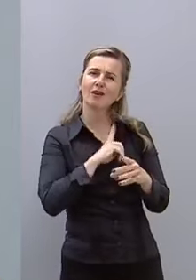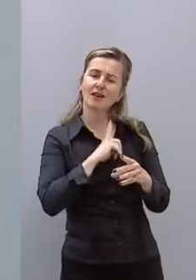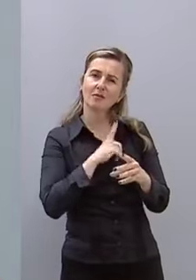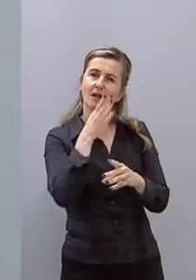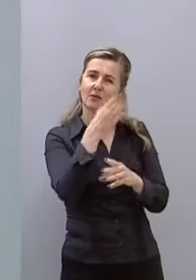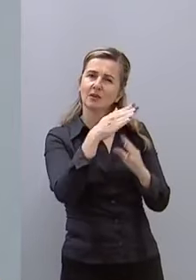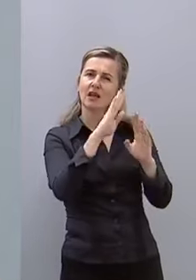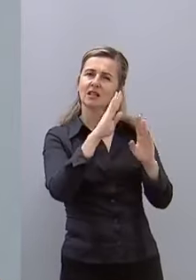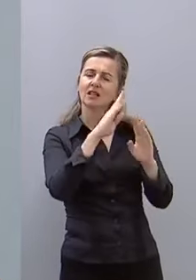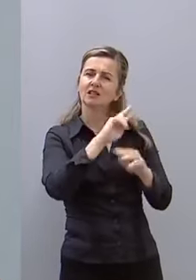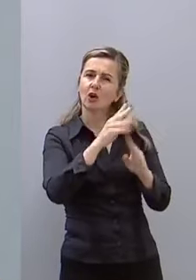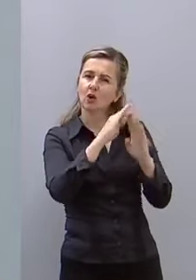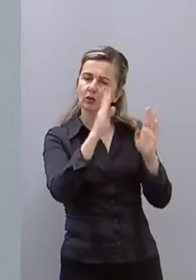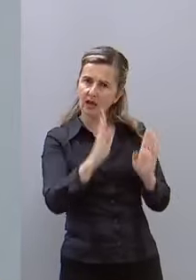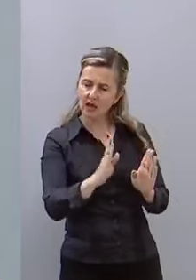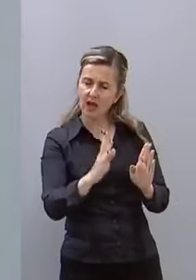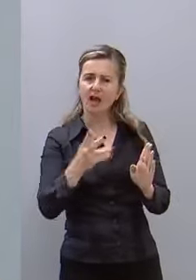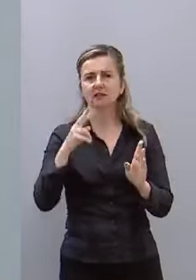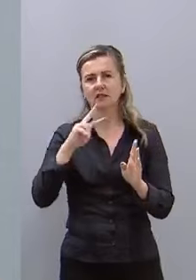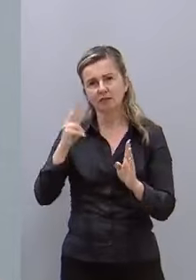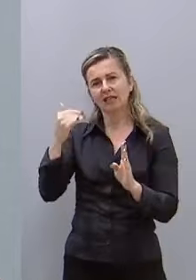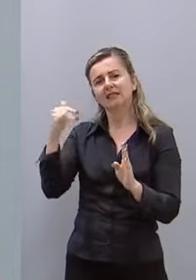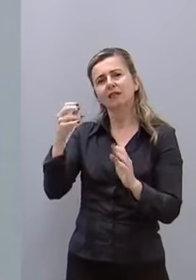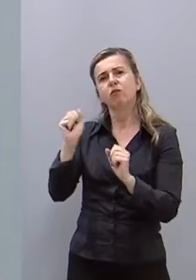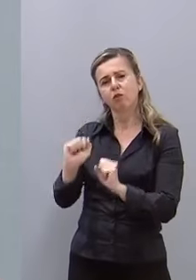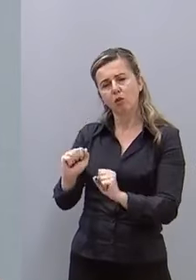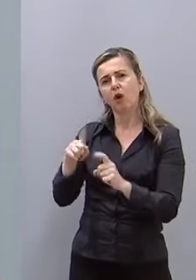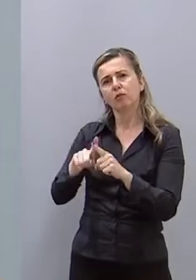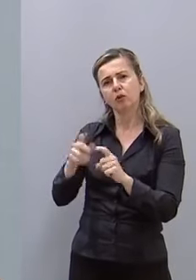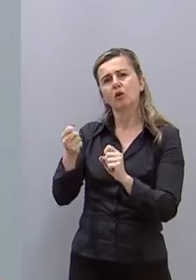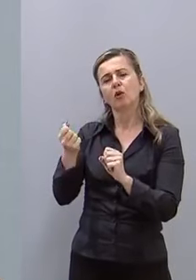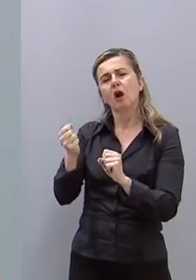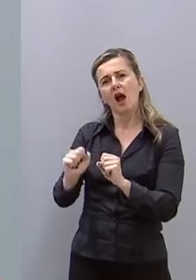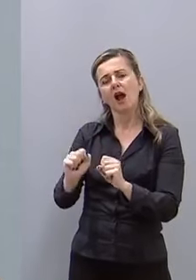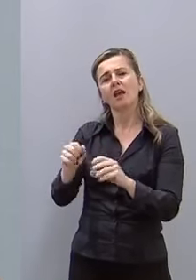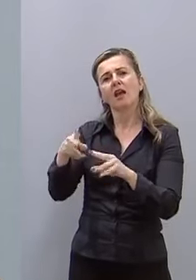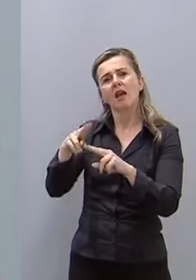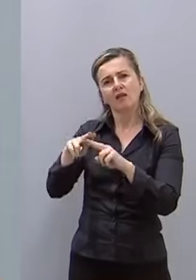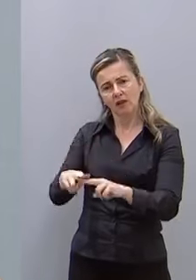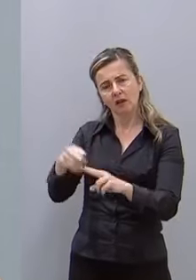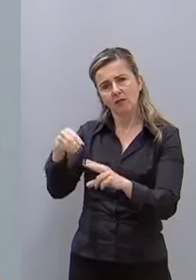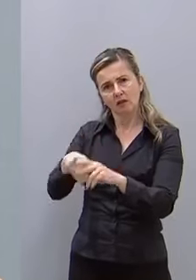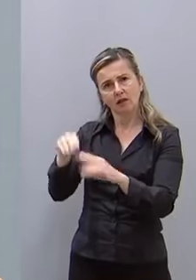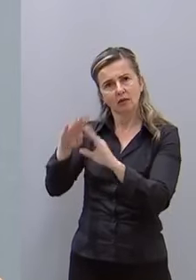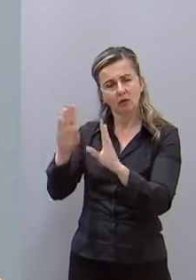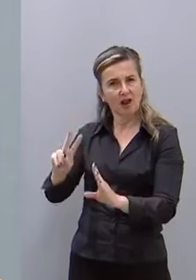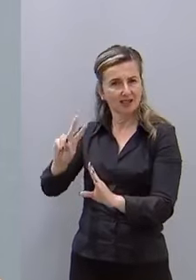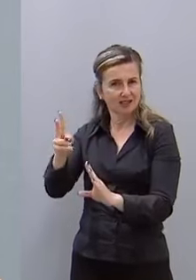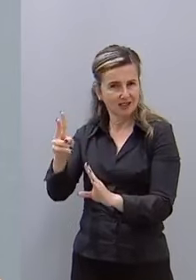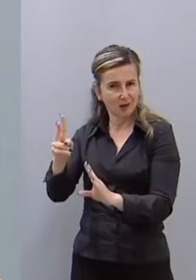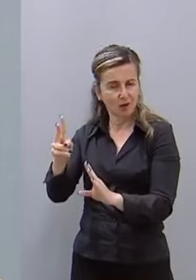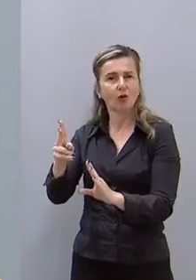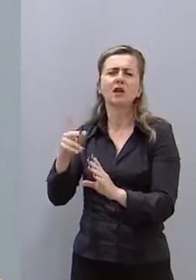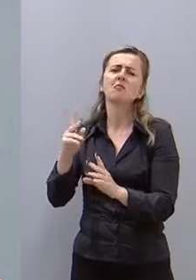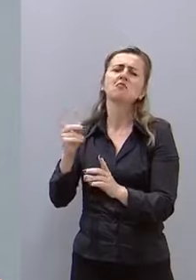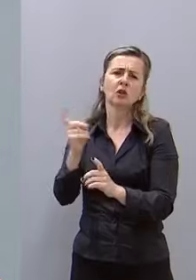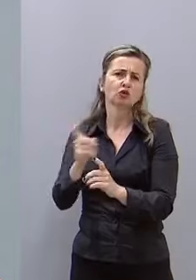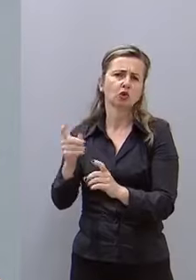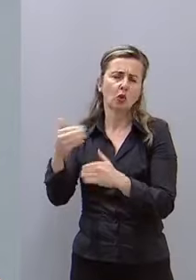regionale si puoi e poi anche fermarti in questa casa per più giorni